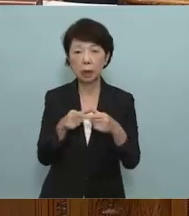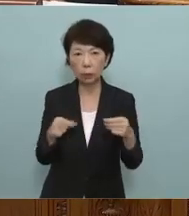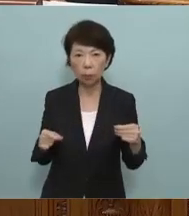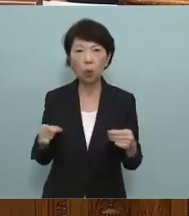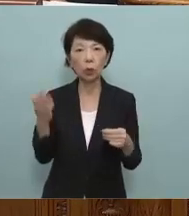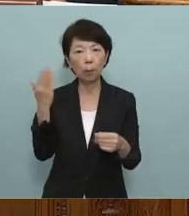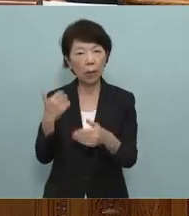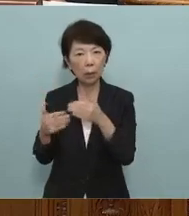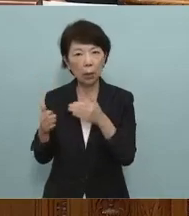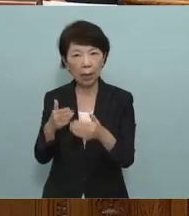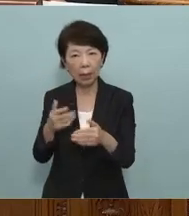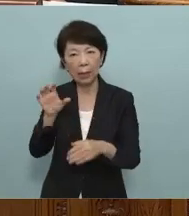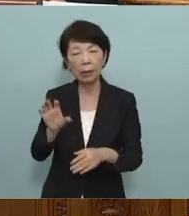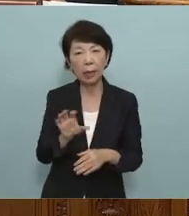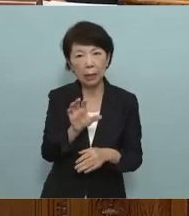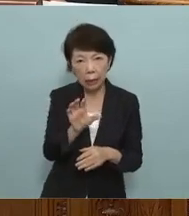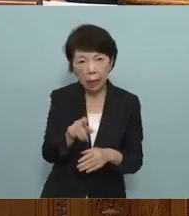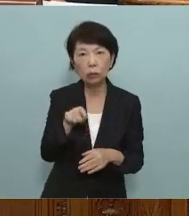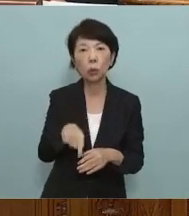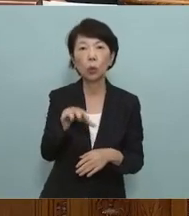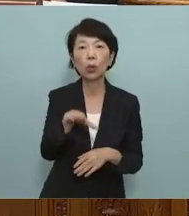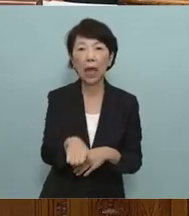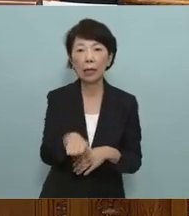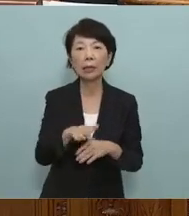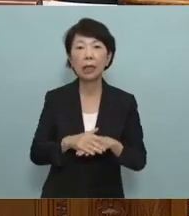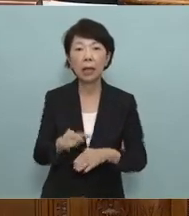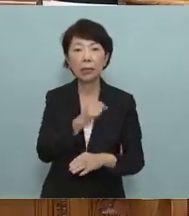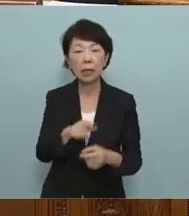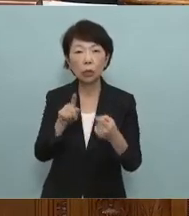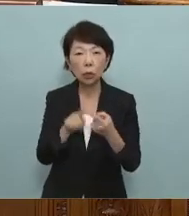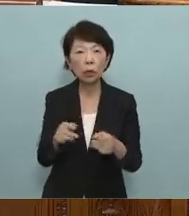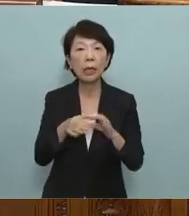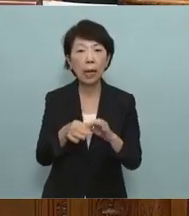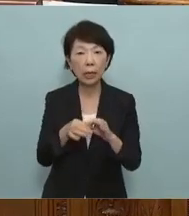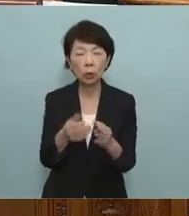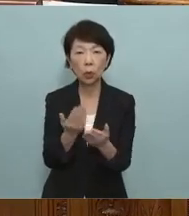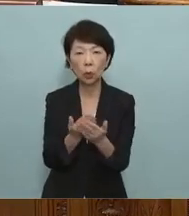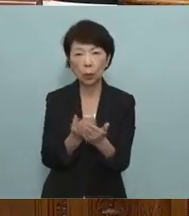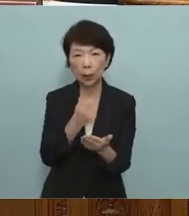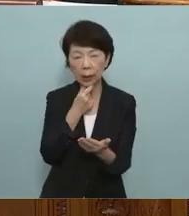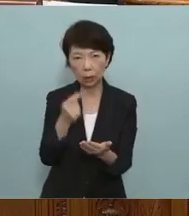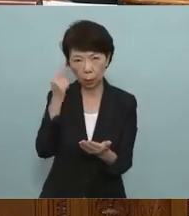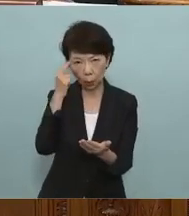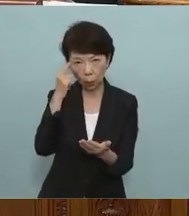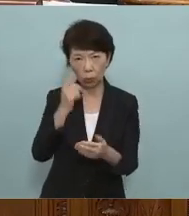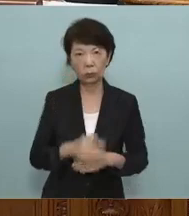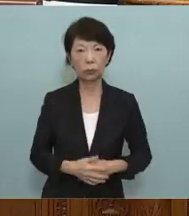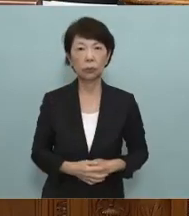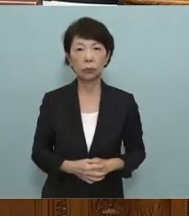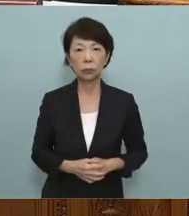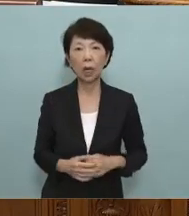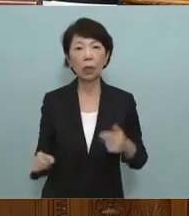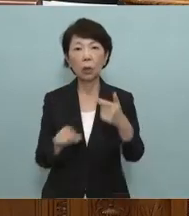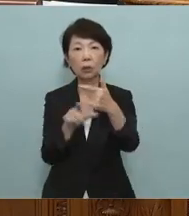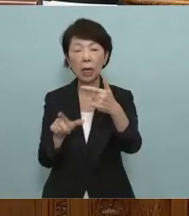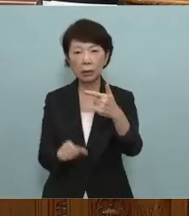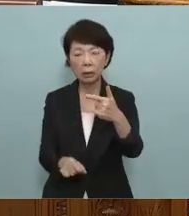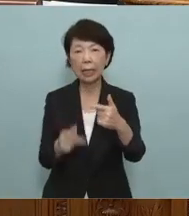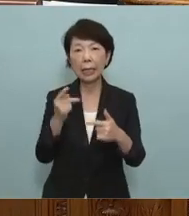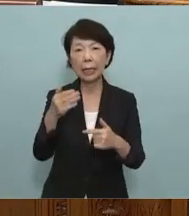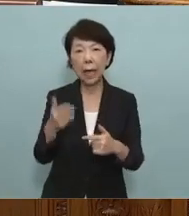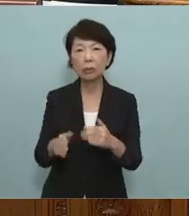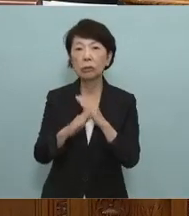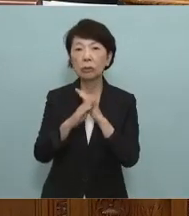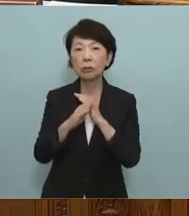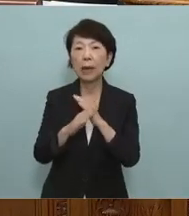験が生かされるべき分野であり、積極的関与を求めたいと思います。6月に核兵器